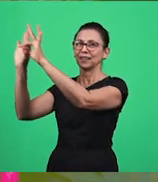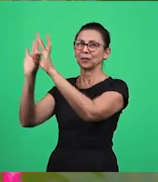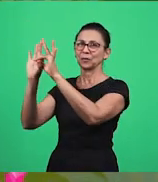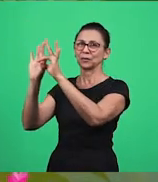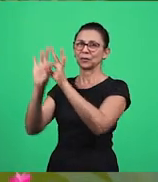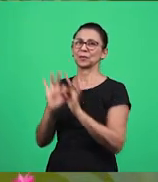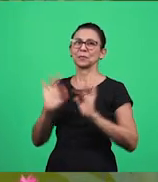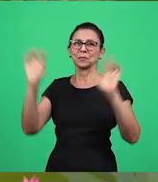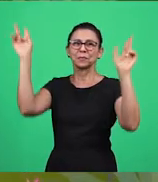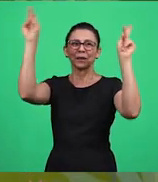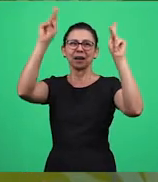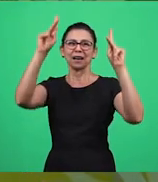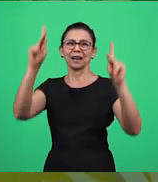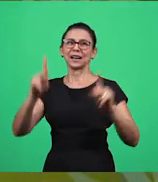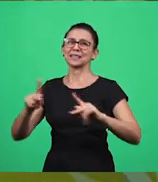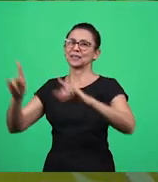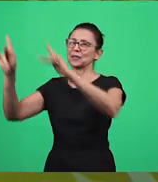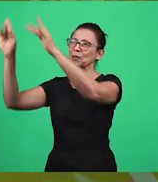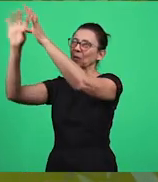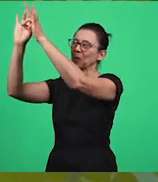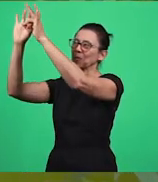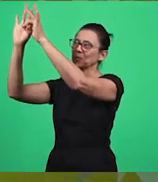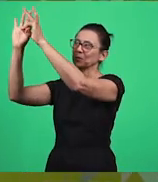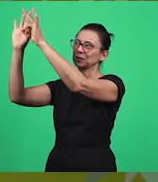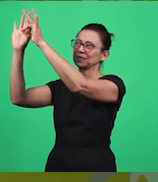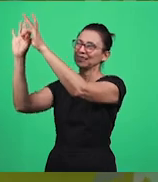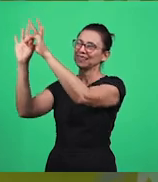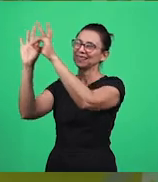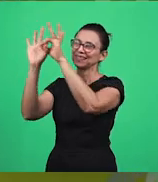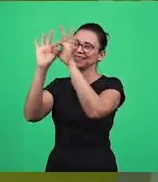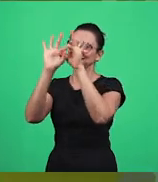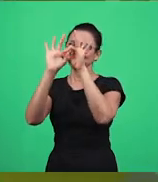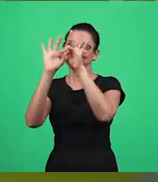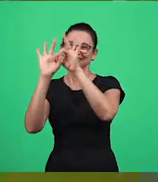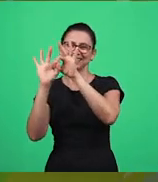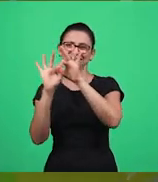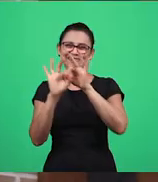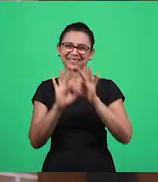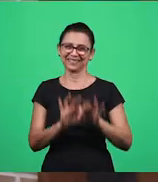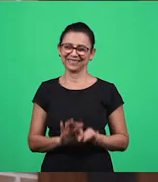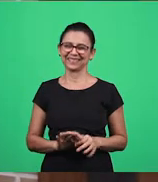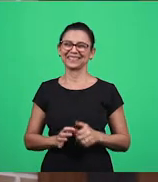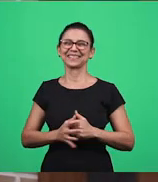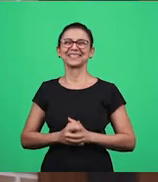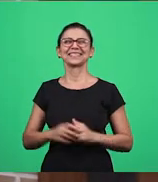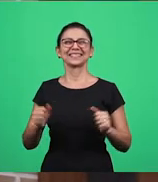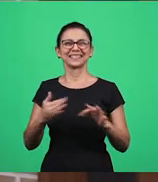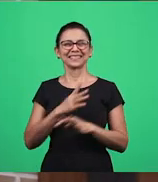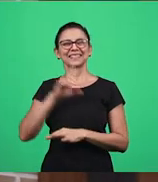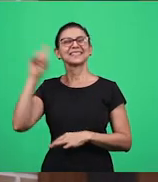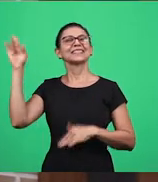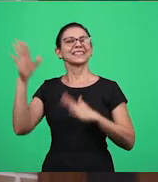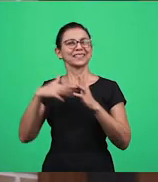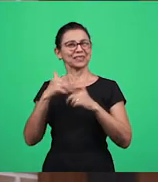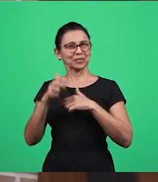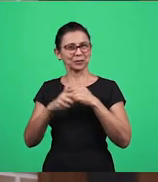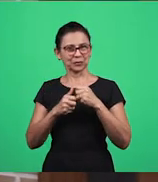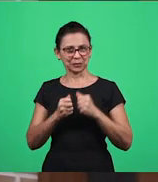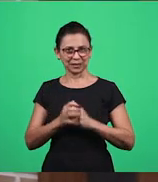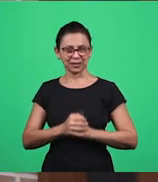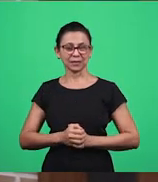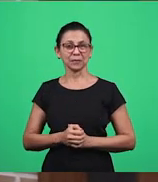общение. Дай мне мир и общение. Слава